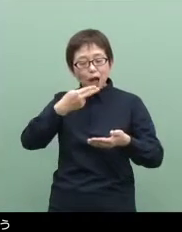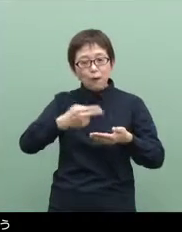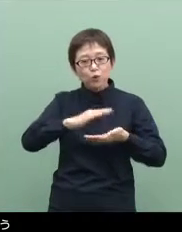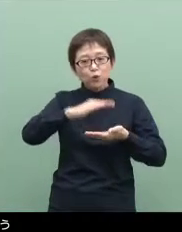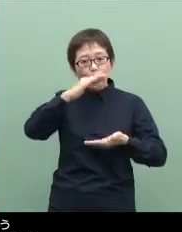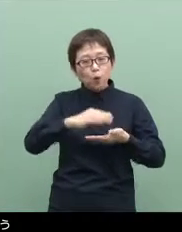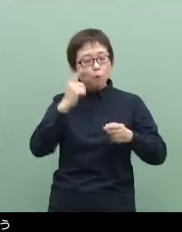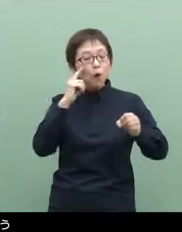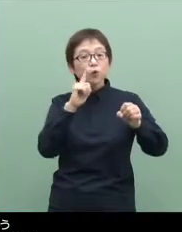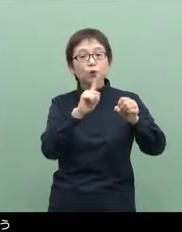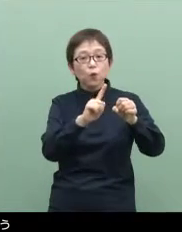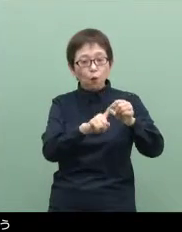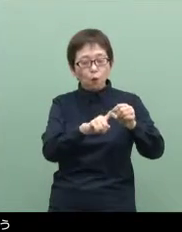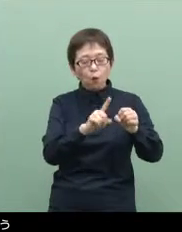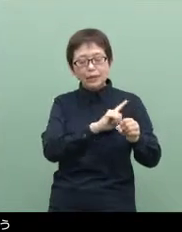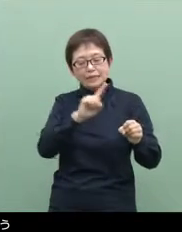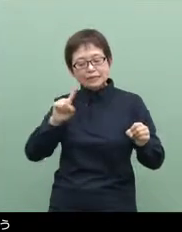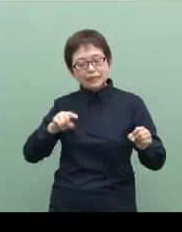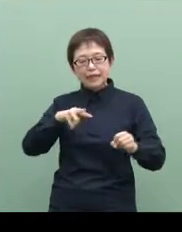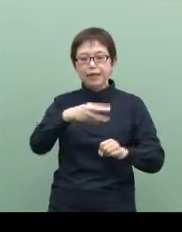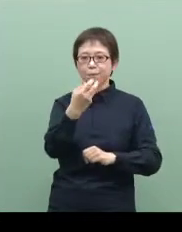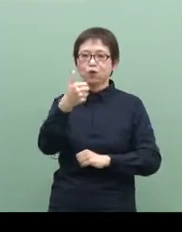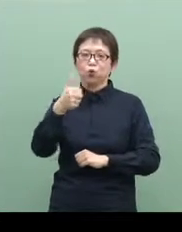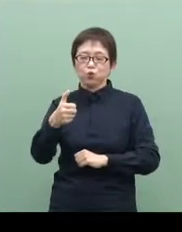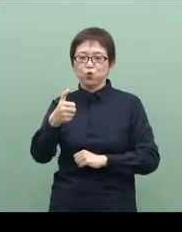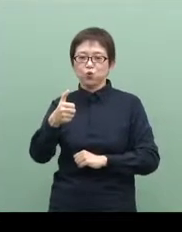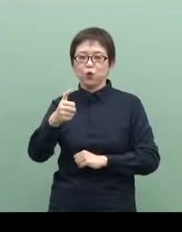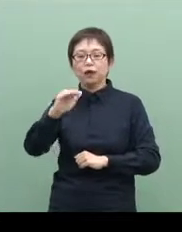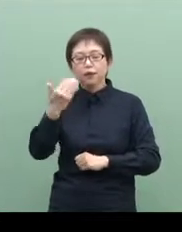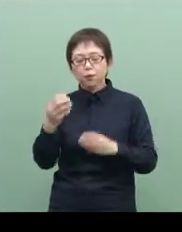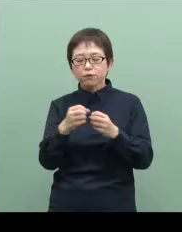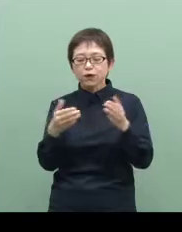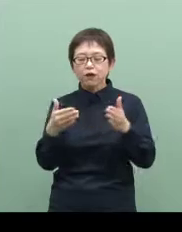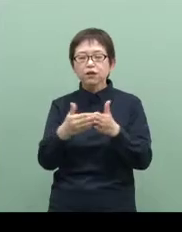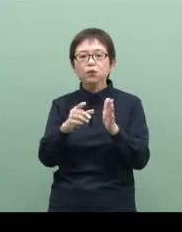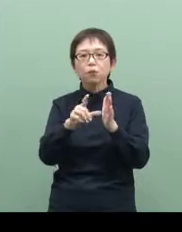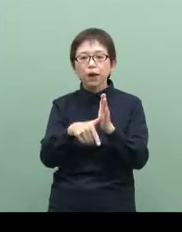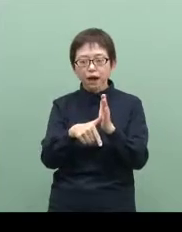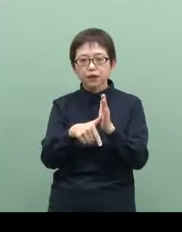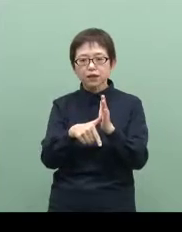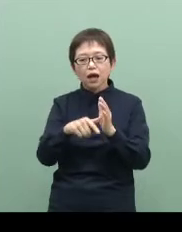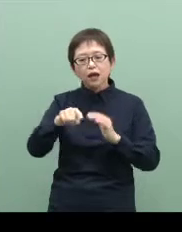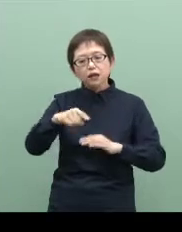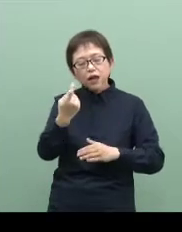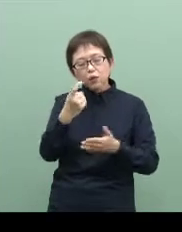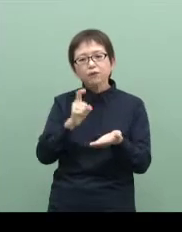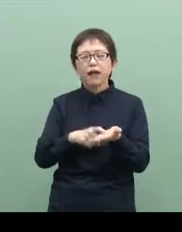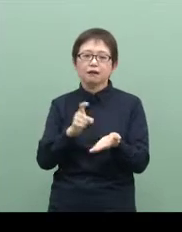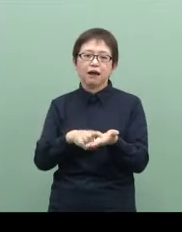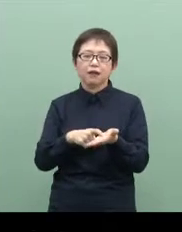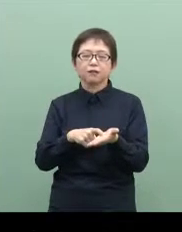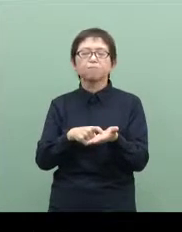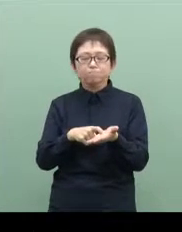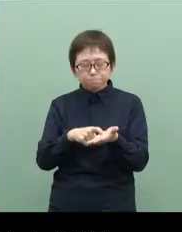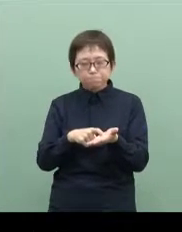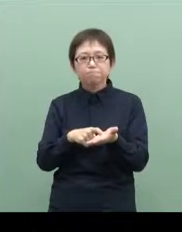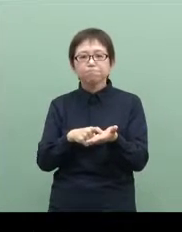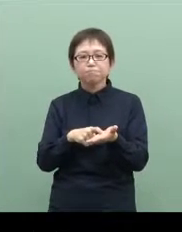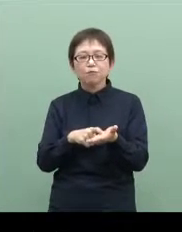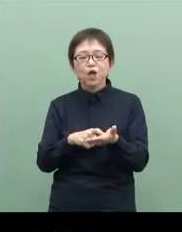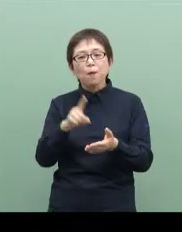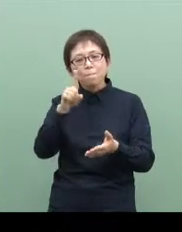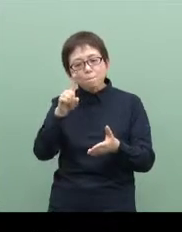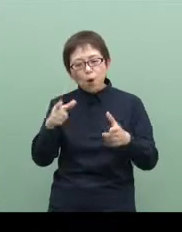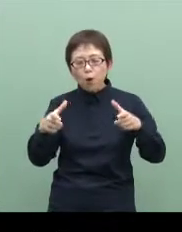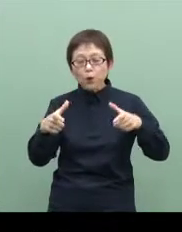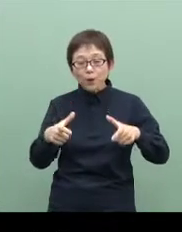は1日 350g です。長崎県民は約 100g 不足しています。あと